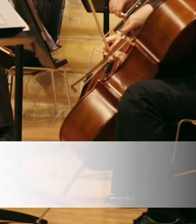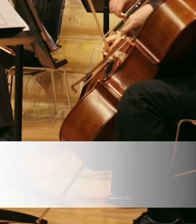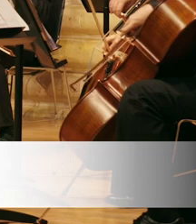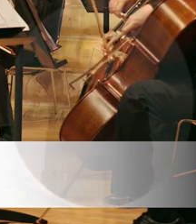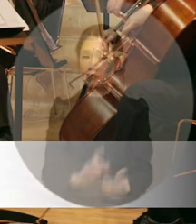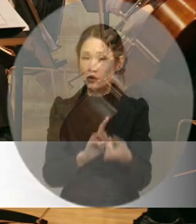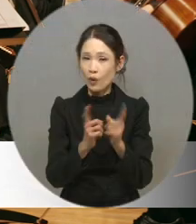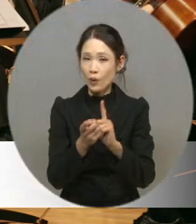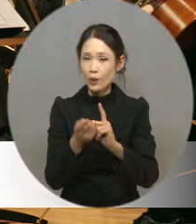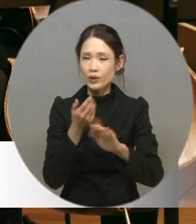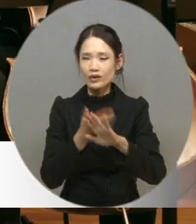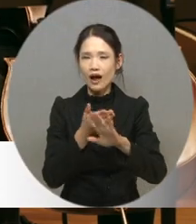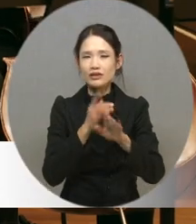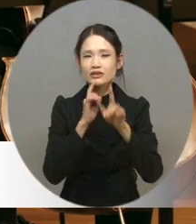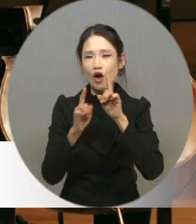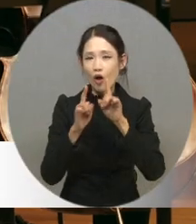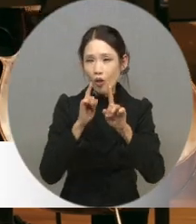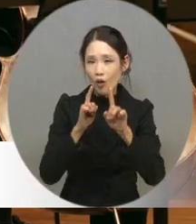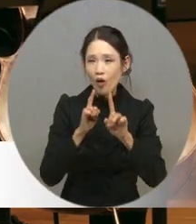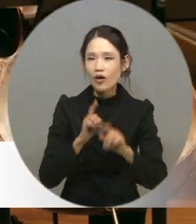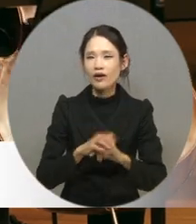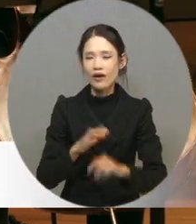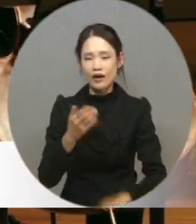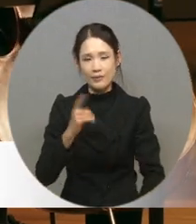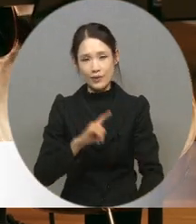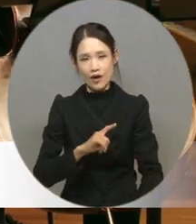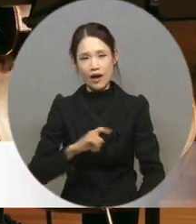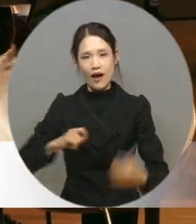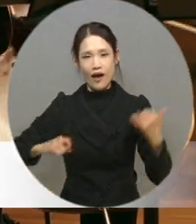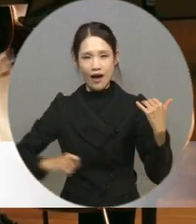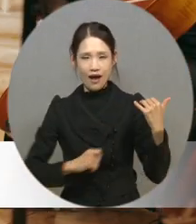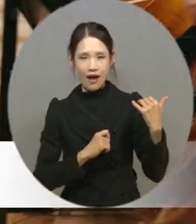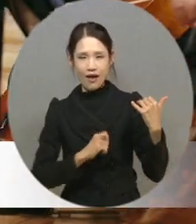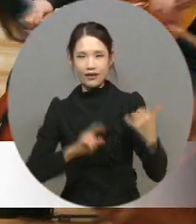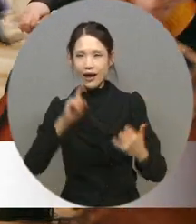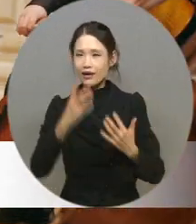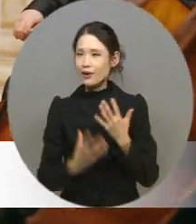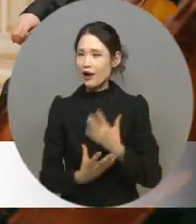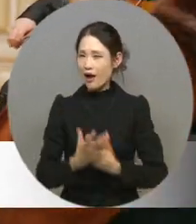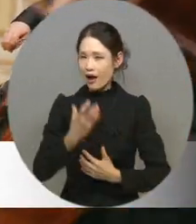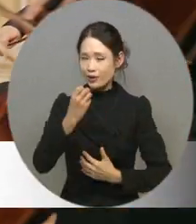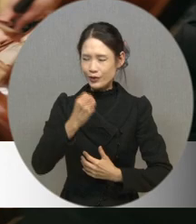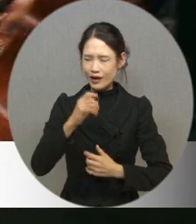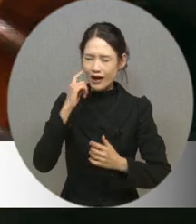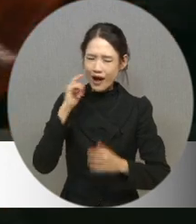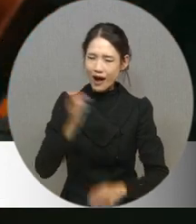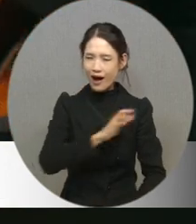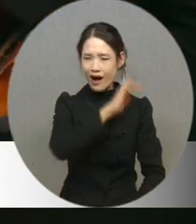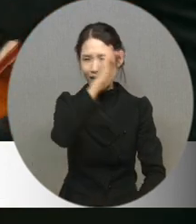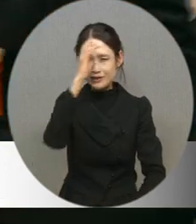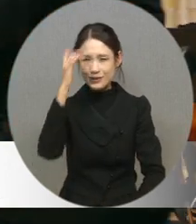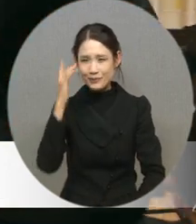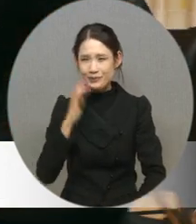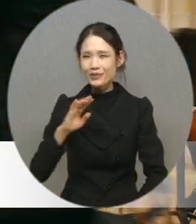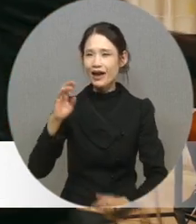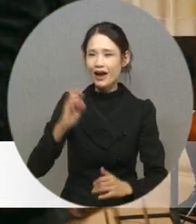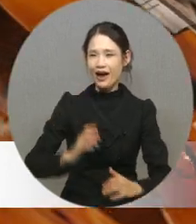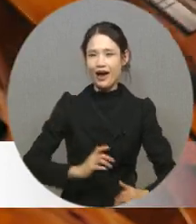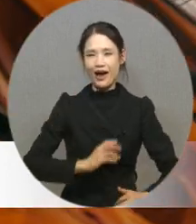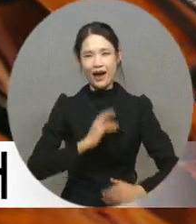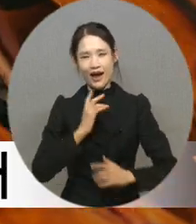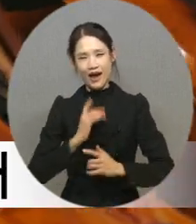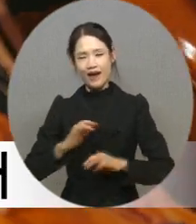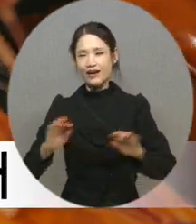서로 다른 언어를 가지고 있지만 하나의 악기를 통해 아름다운 하모니를 만들어내는 미랄 첼로 항상